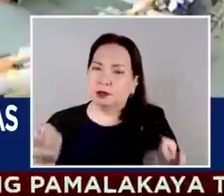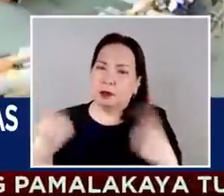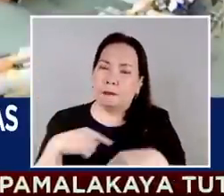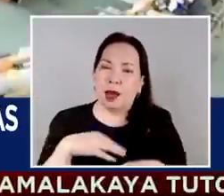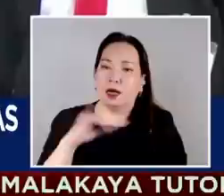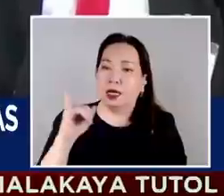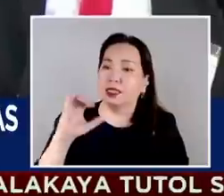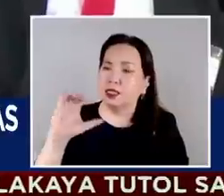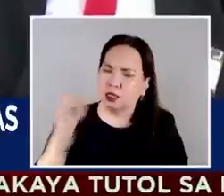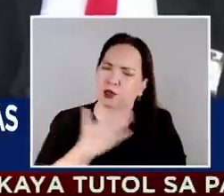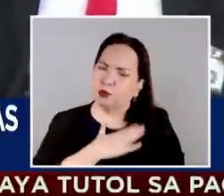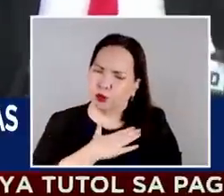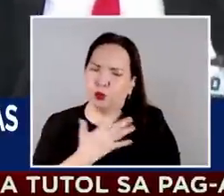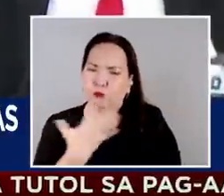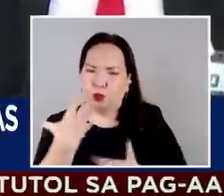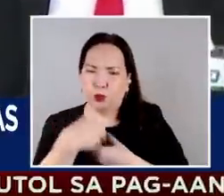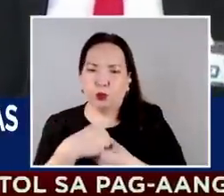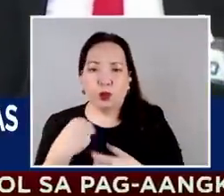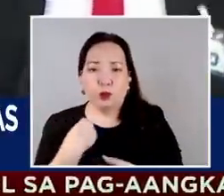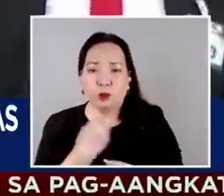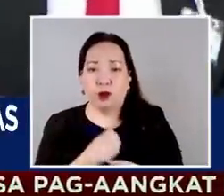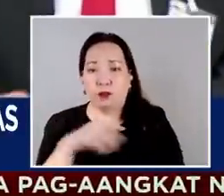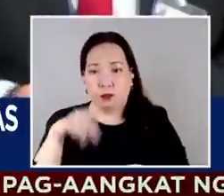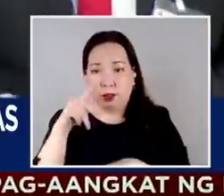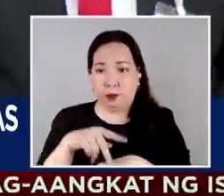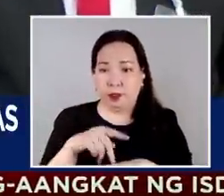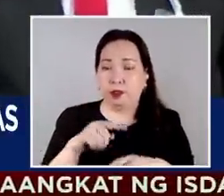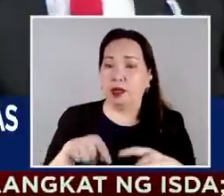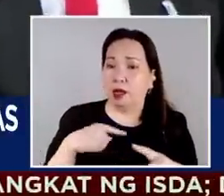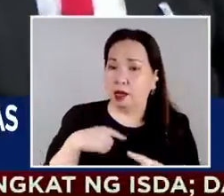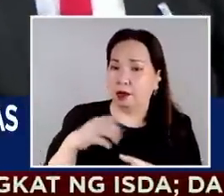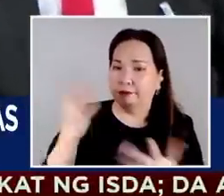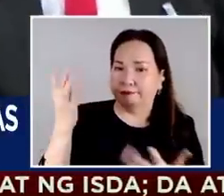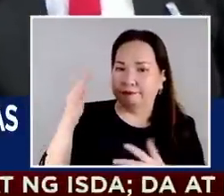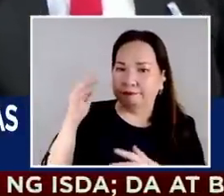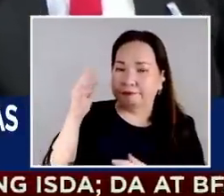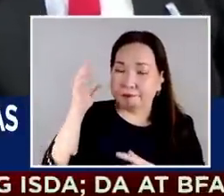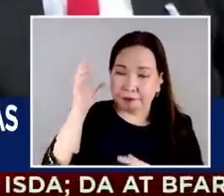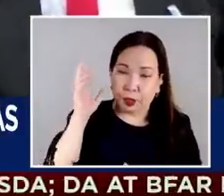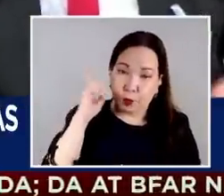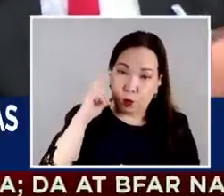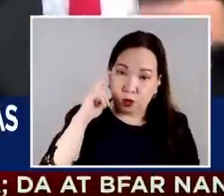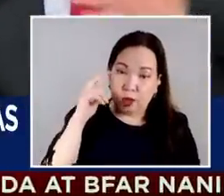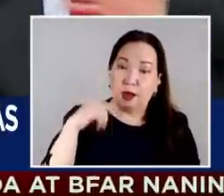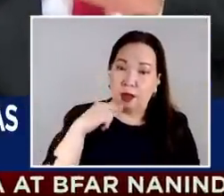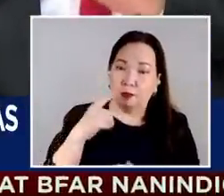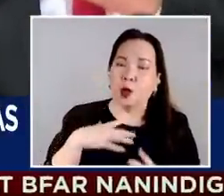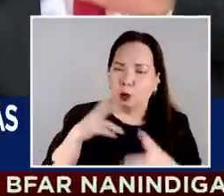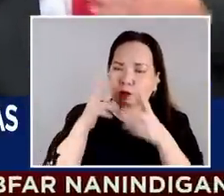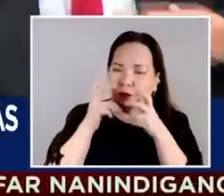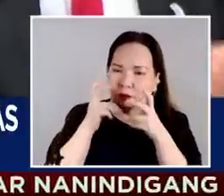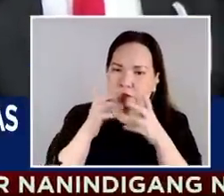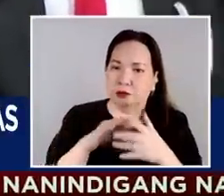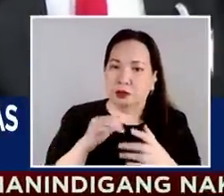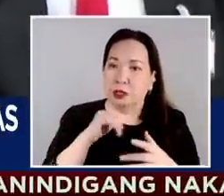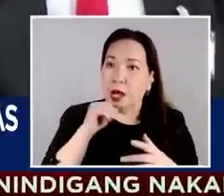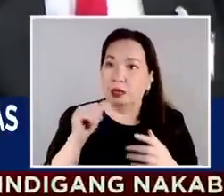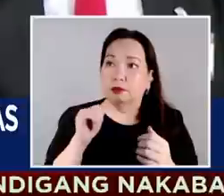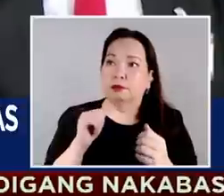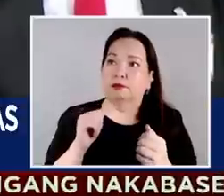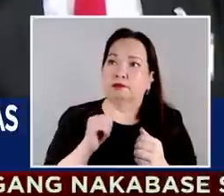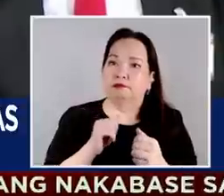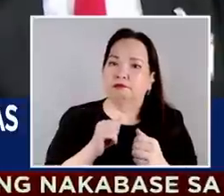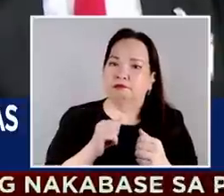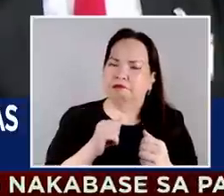Court ang bansa. Nangako si Remulla na pakikinggan ang mga rekomendasyon. We are not closing our door to reviewing our